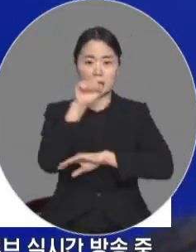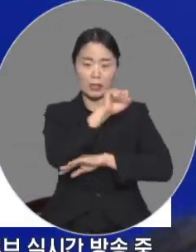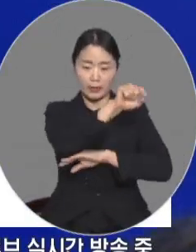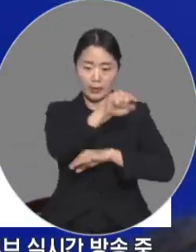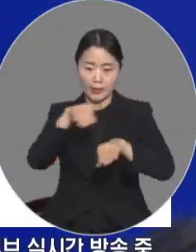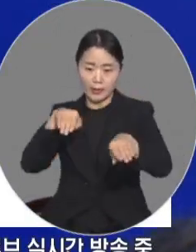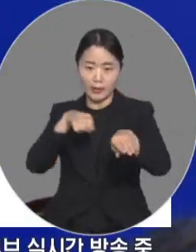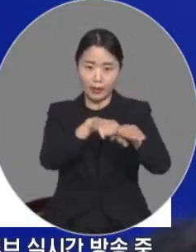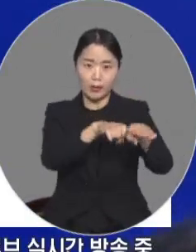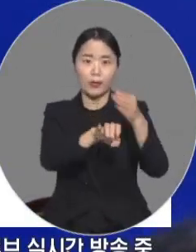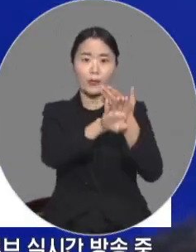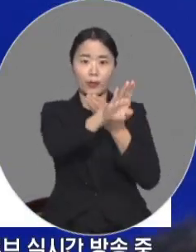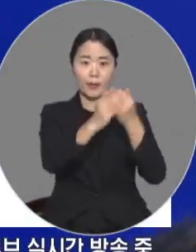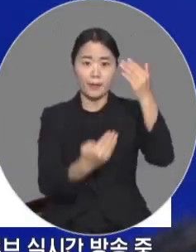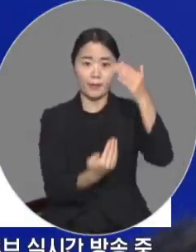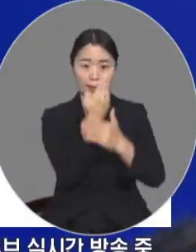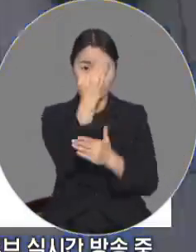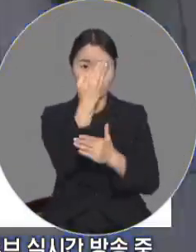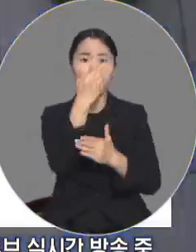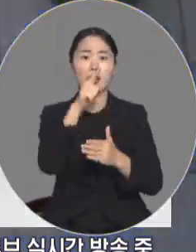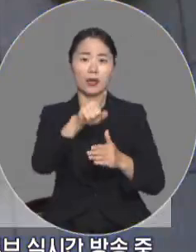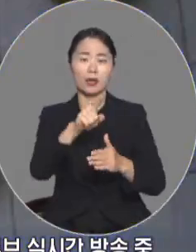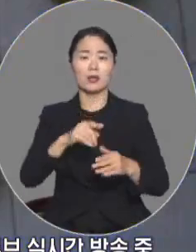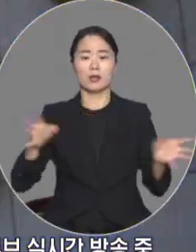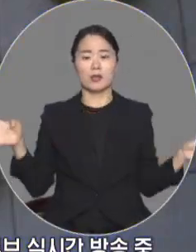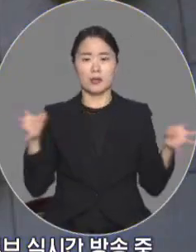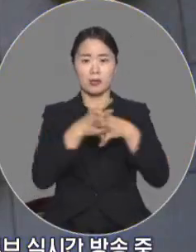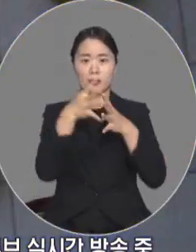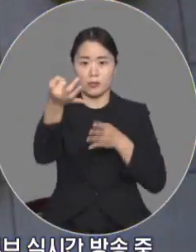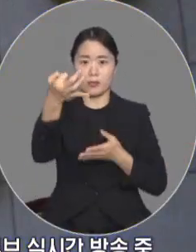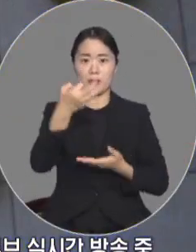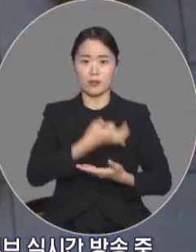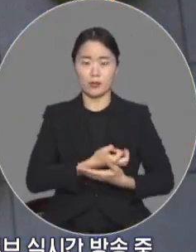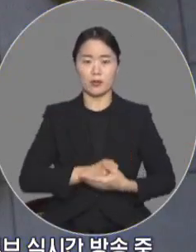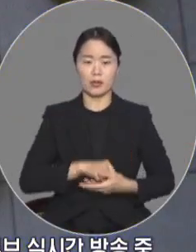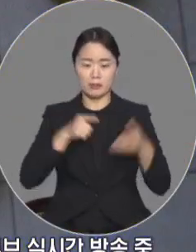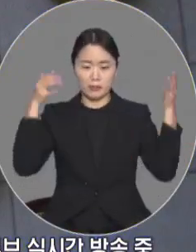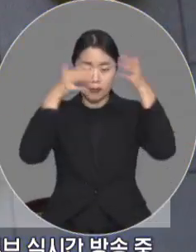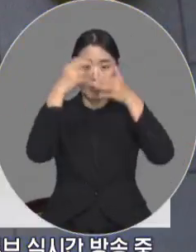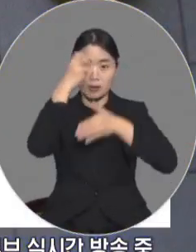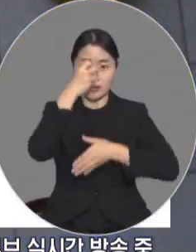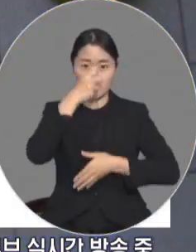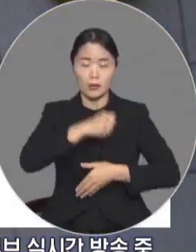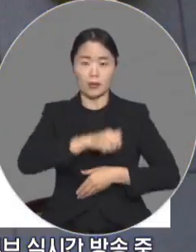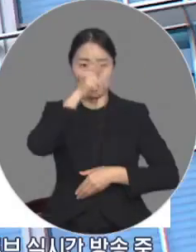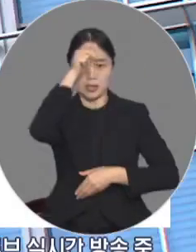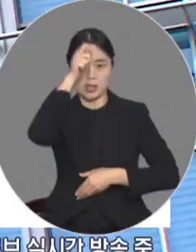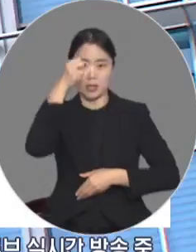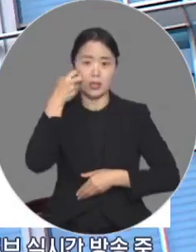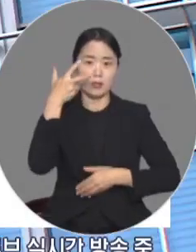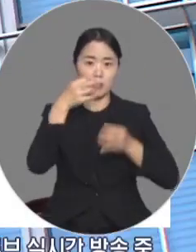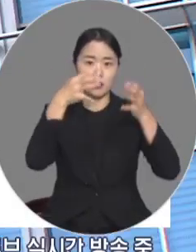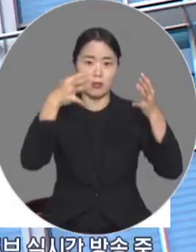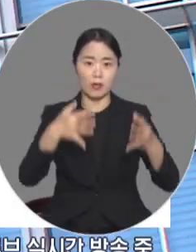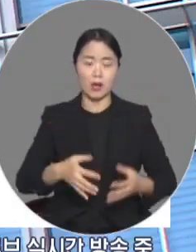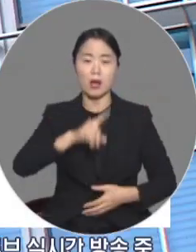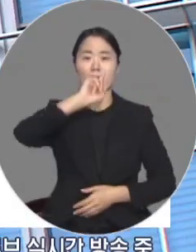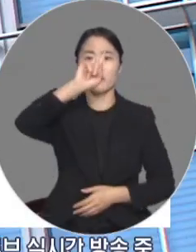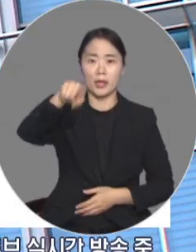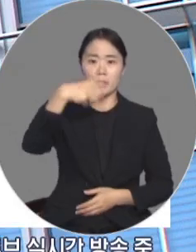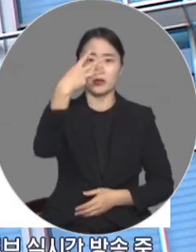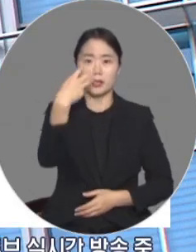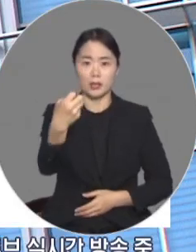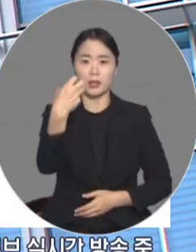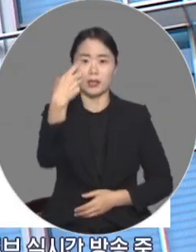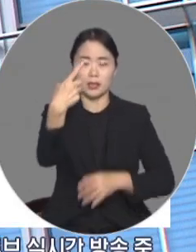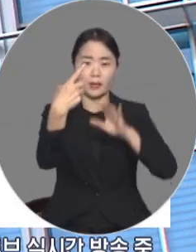발생시켜 합의금을 지급받거나 보험 사기 집중 단속에 나선 경찰은 지난 7개월간 131명을